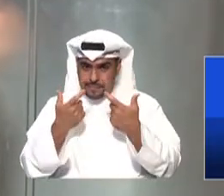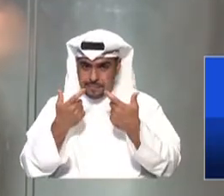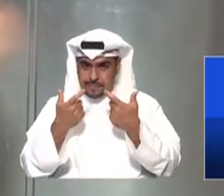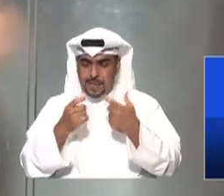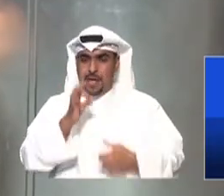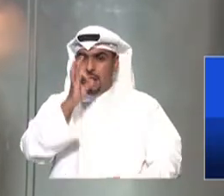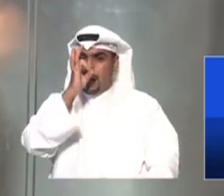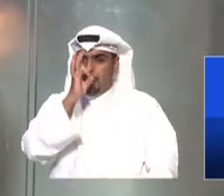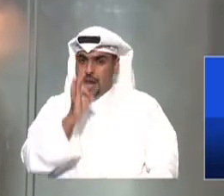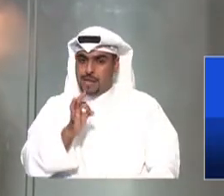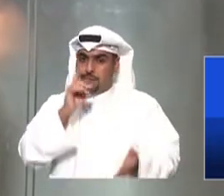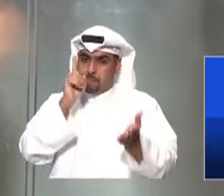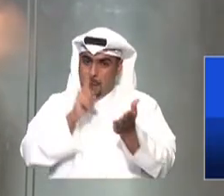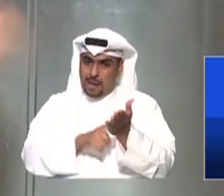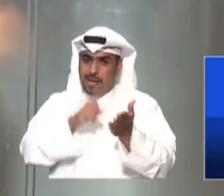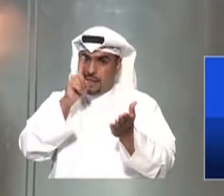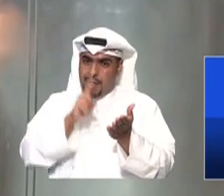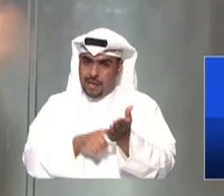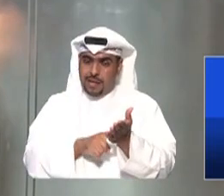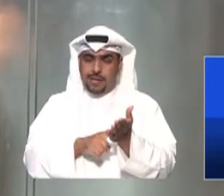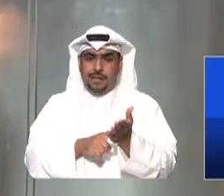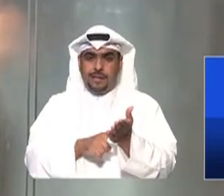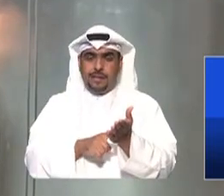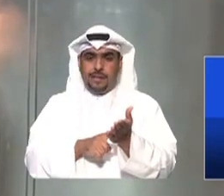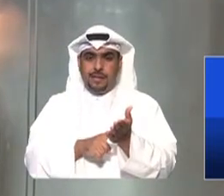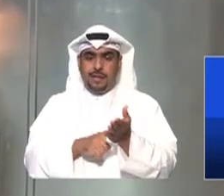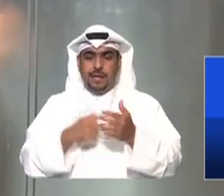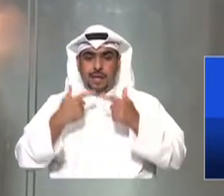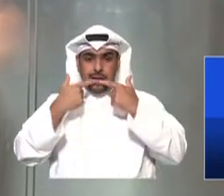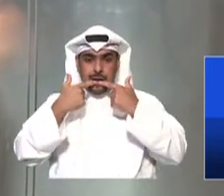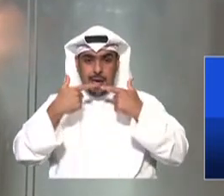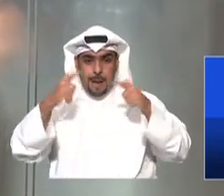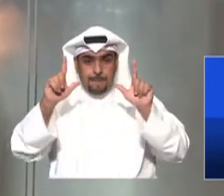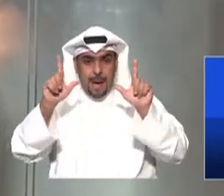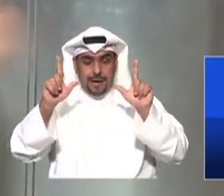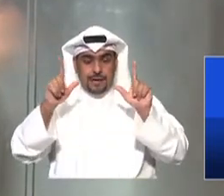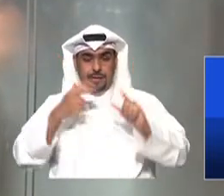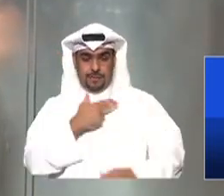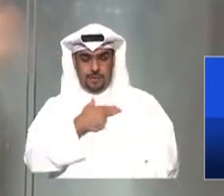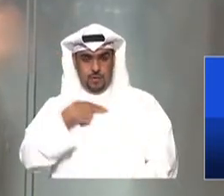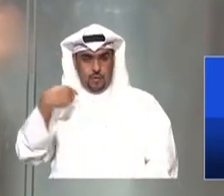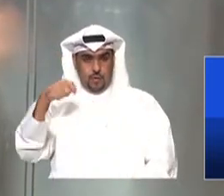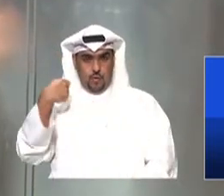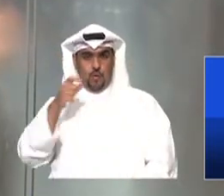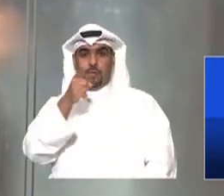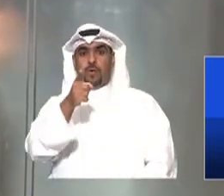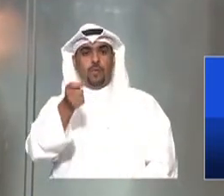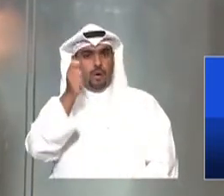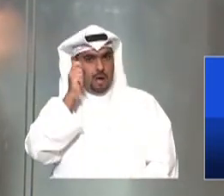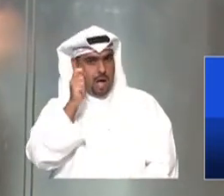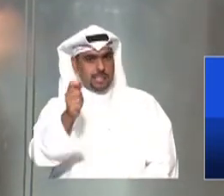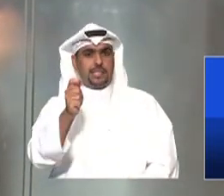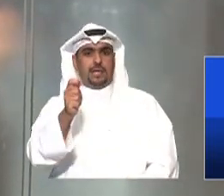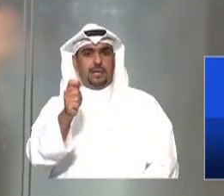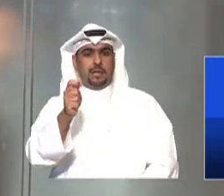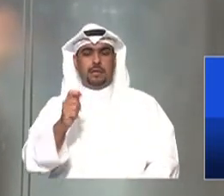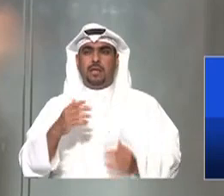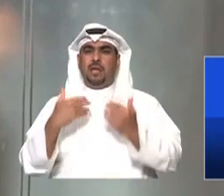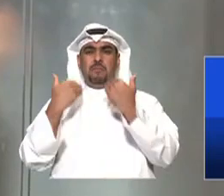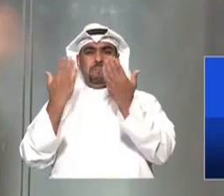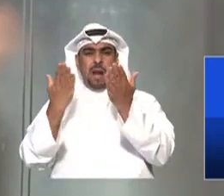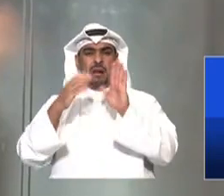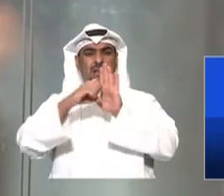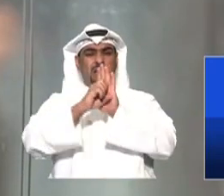القنوات اللي تطلق منها جميع الأخبار أو التصريحات أنها تكون رسمية حتى لا